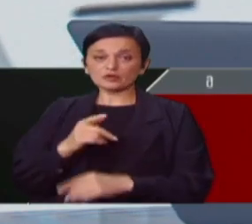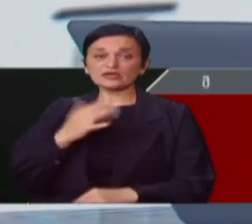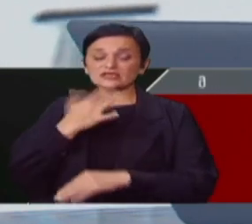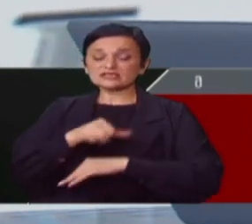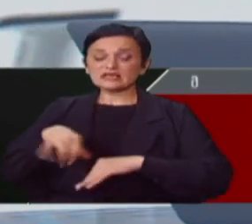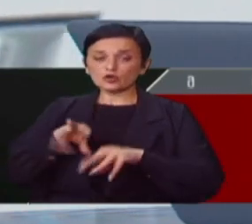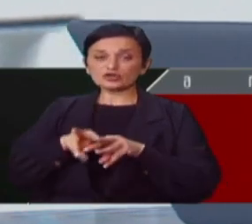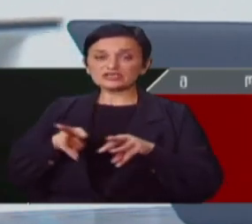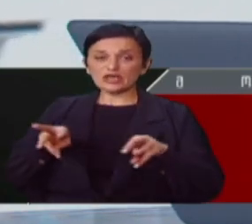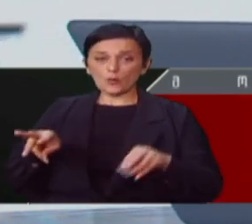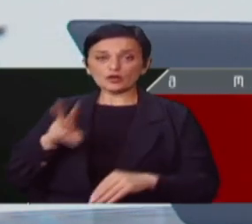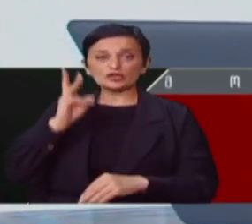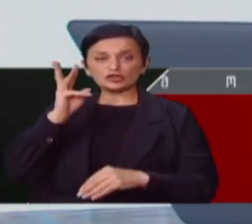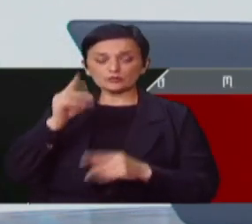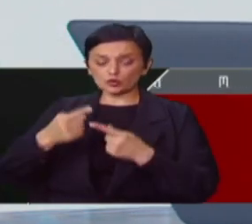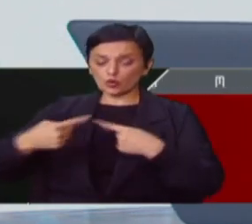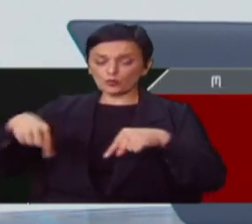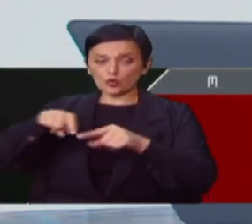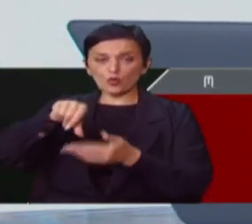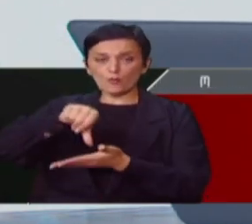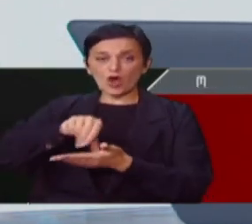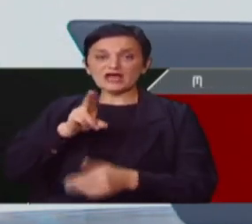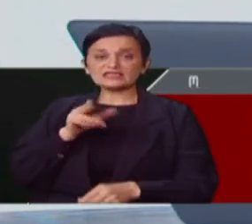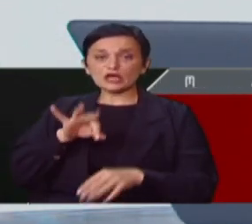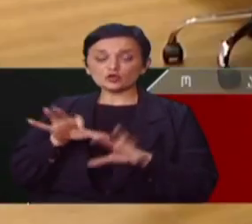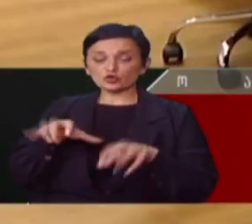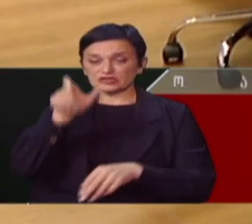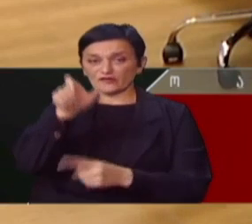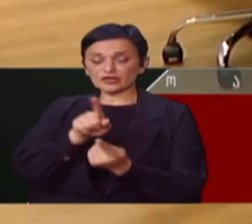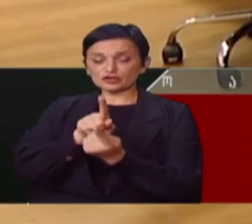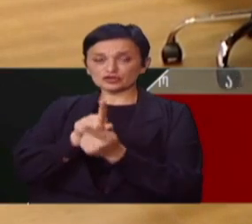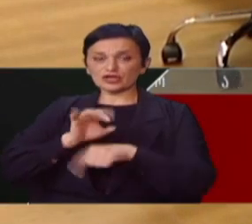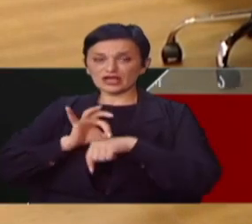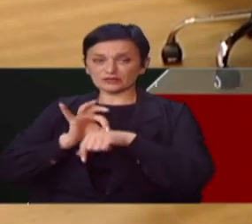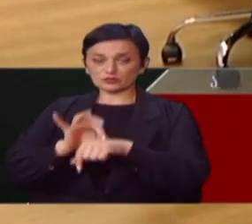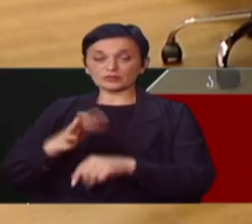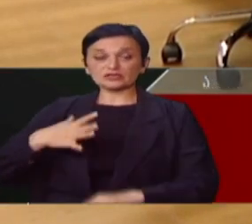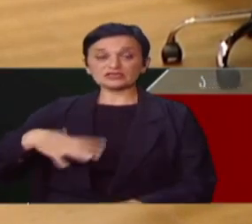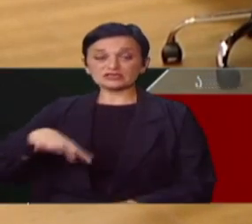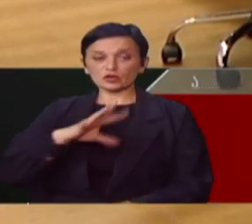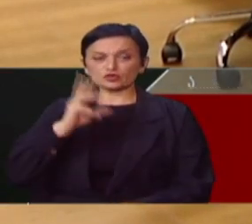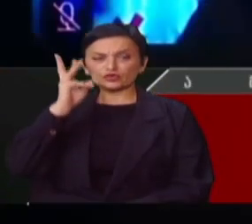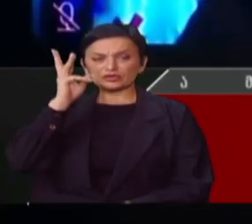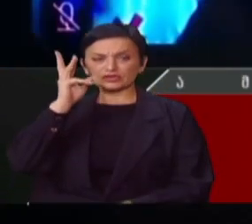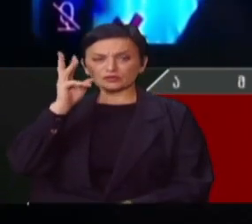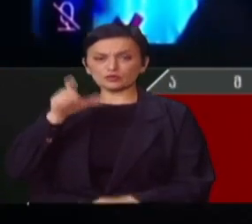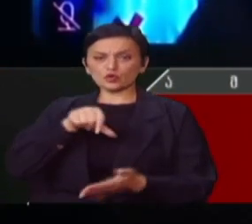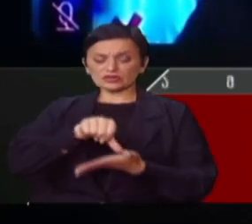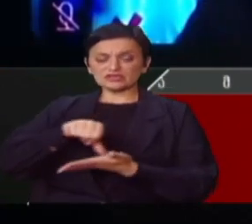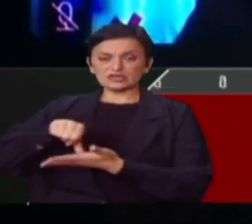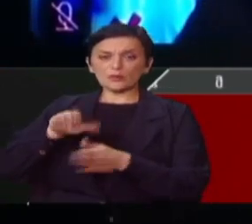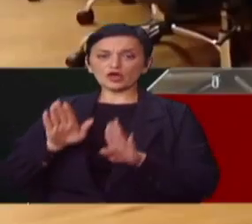საგარეო საქმეთა სამინისტროში დიპლომატიური კორპუსის მონაწილეობით ცესკოს თავმჯდომარესთან შეხვედრა გაიმართა. საქართველოს დიპლომატიური